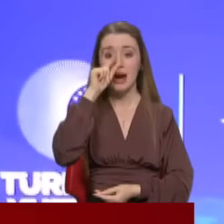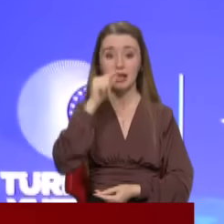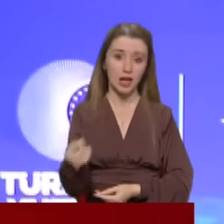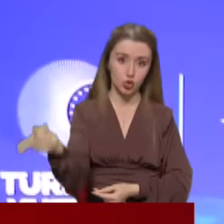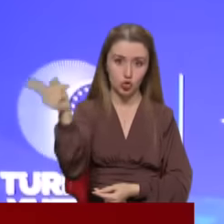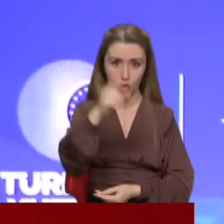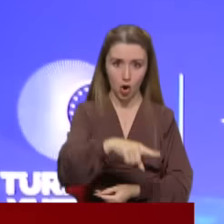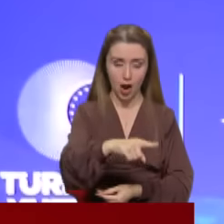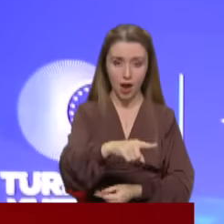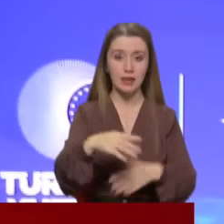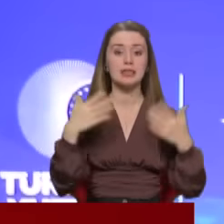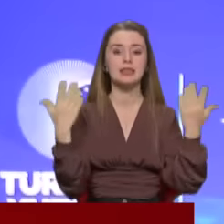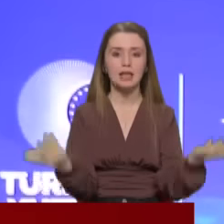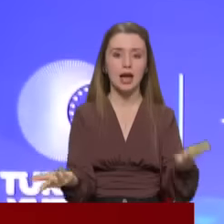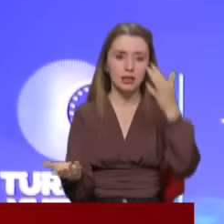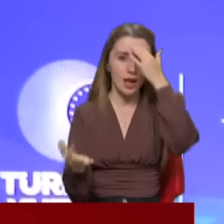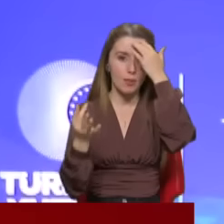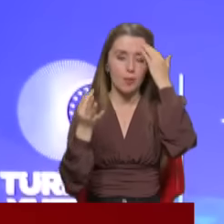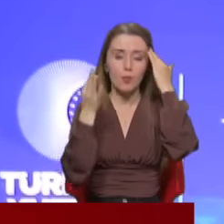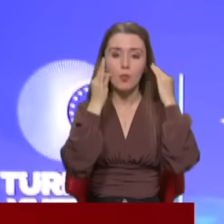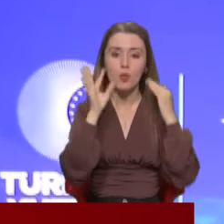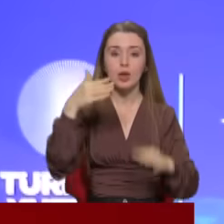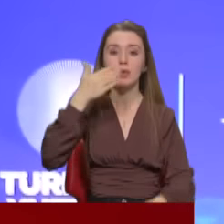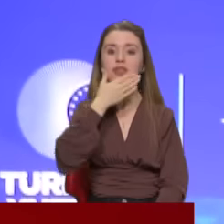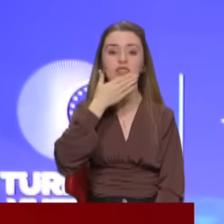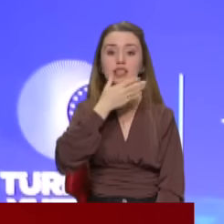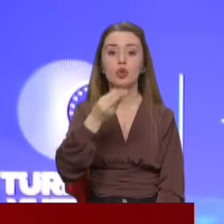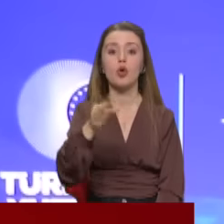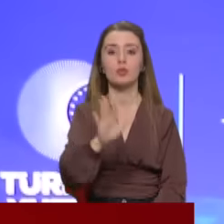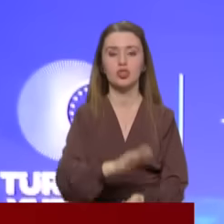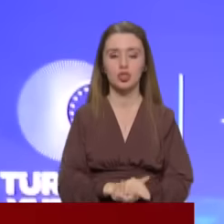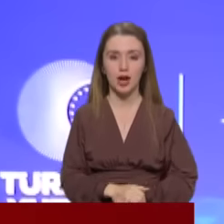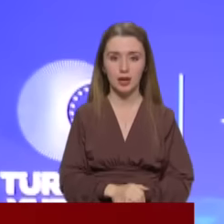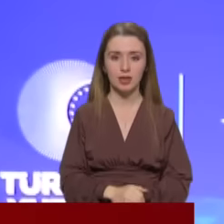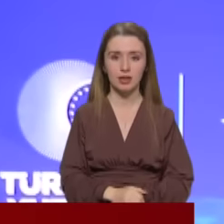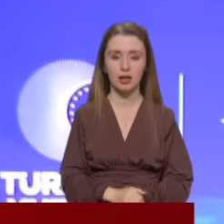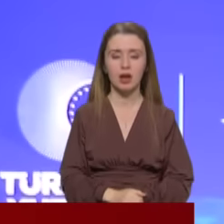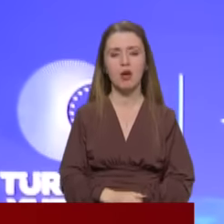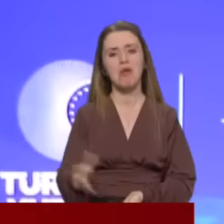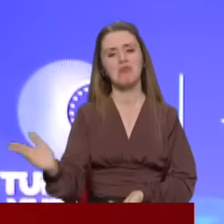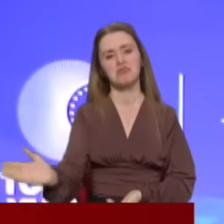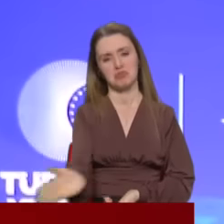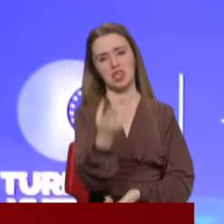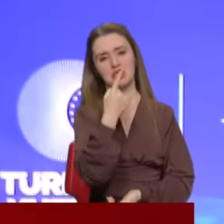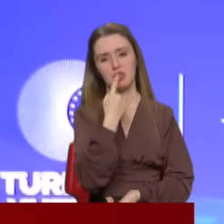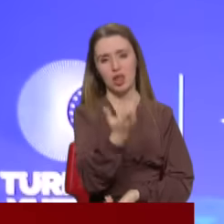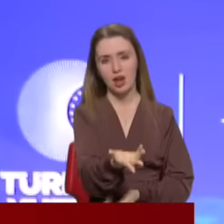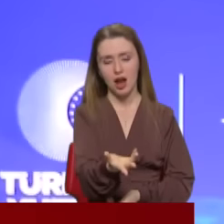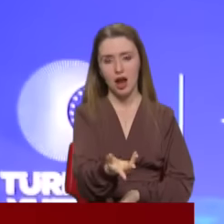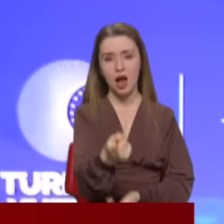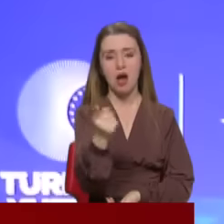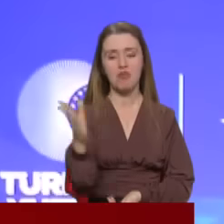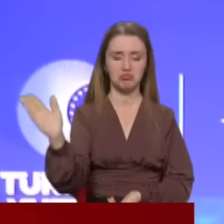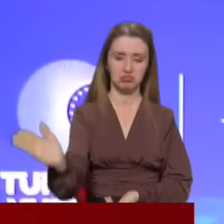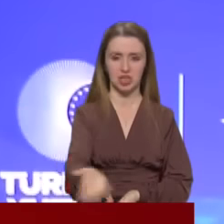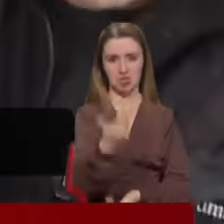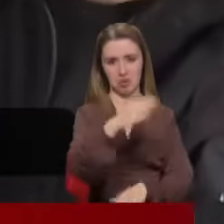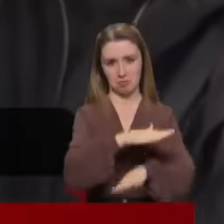da zaten böyle bir fırsatınız olmayacak. Hani geçti Bolu'nun pazarı derler ya, o pazar